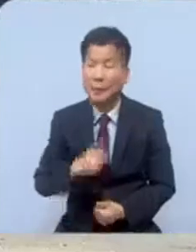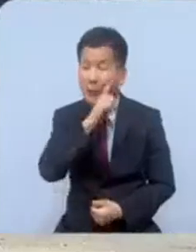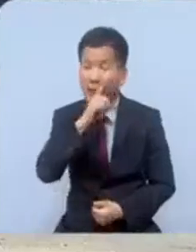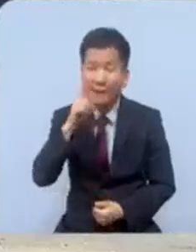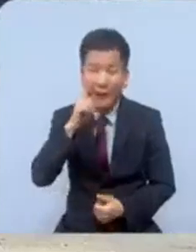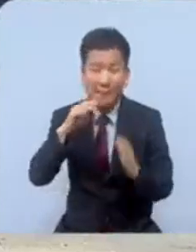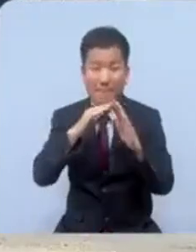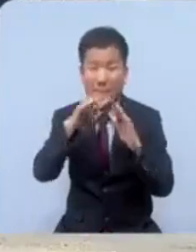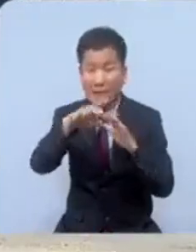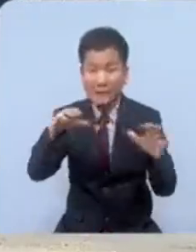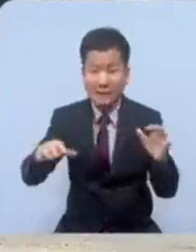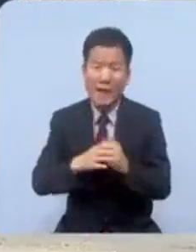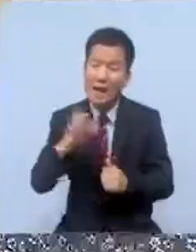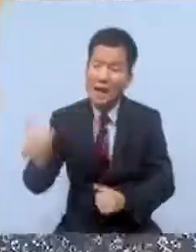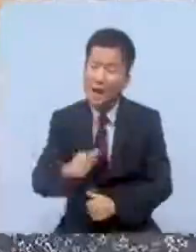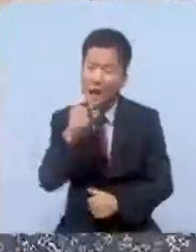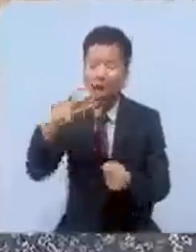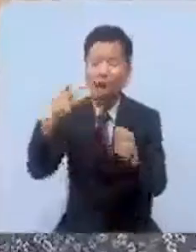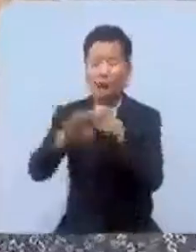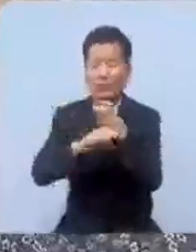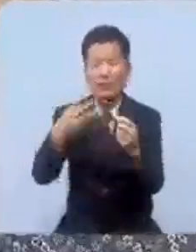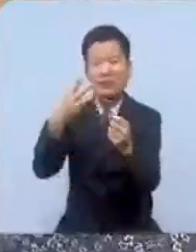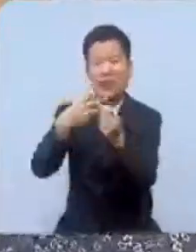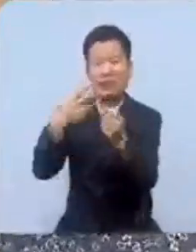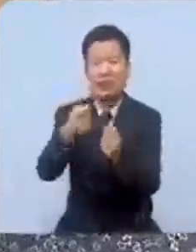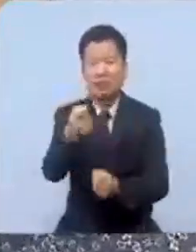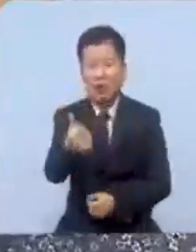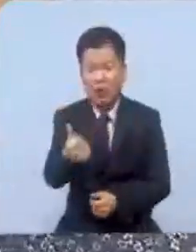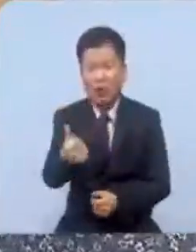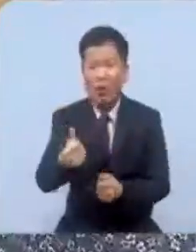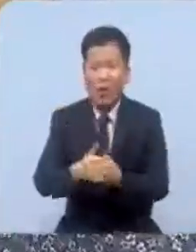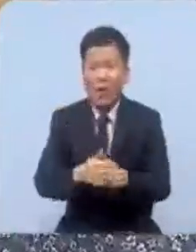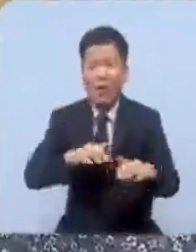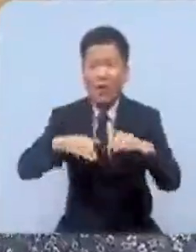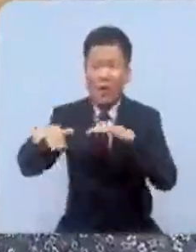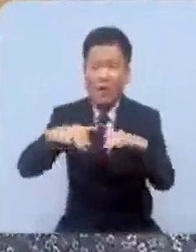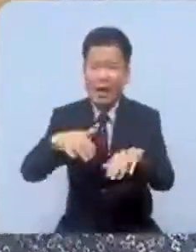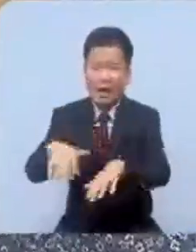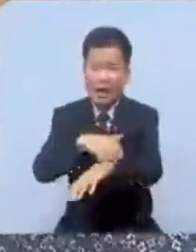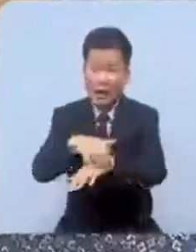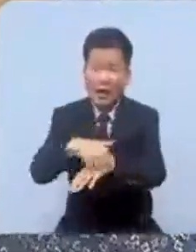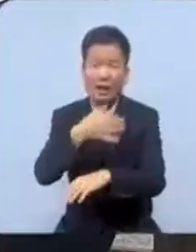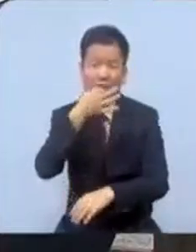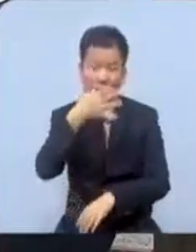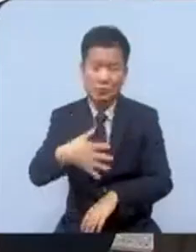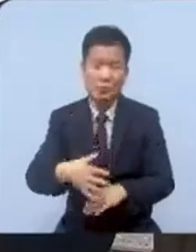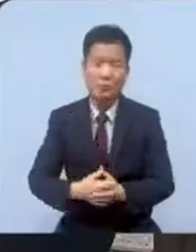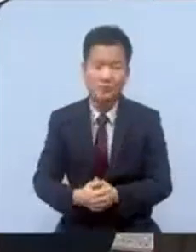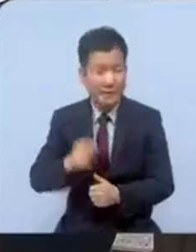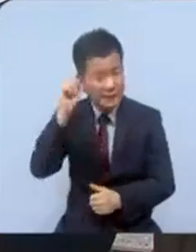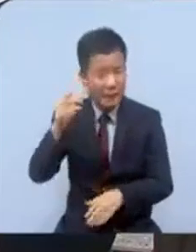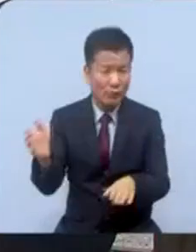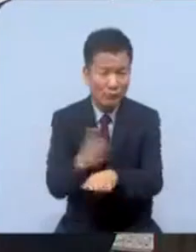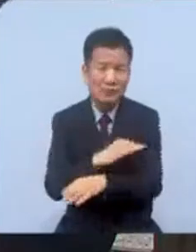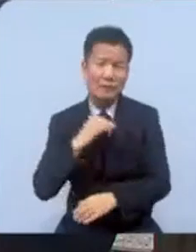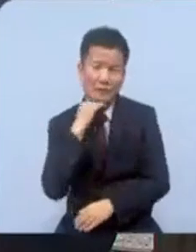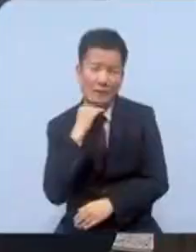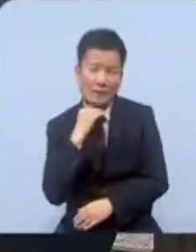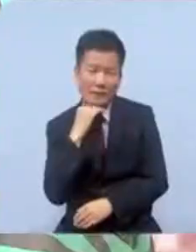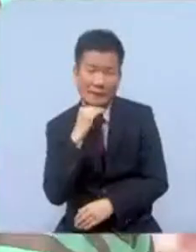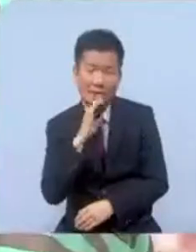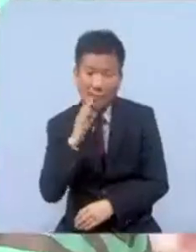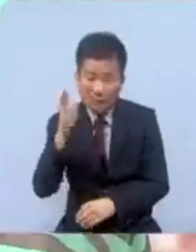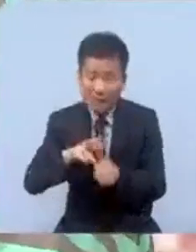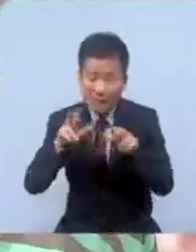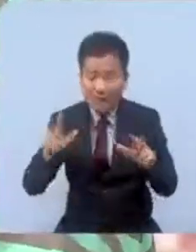괴산의 한 마을. 하루 세 번 찾아오는 시내버스가 유일한 대중교통입니다. 읍내를 가려면 새벽부터 버스를 기다려야